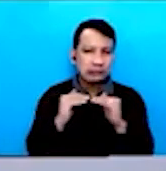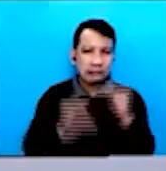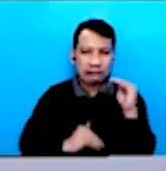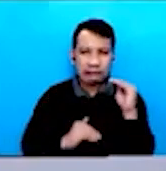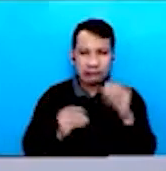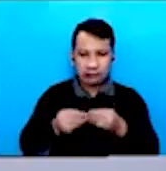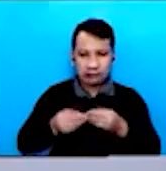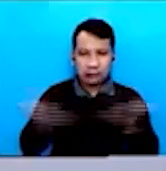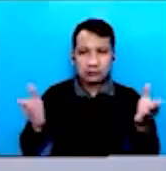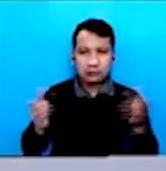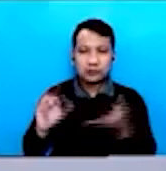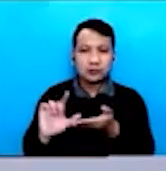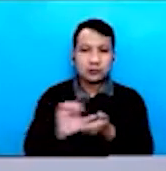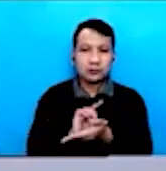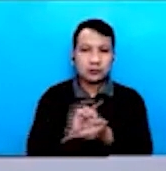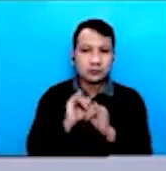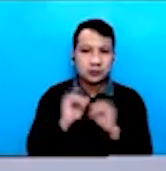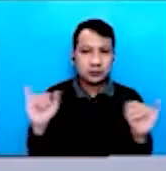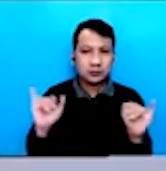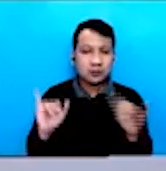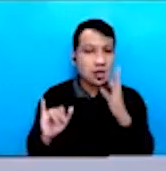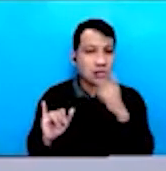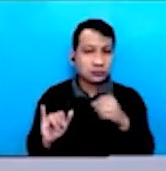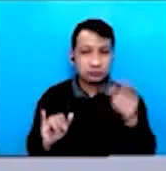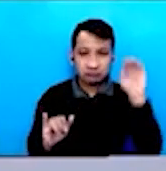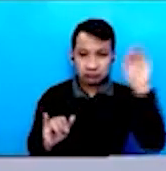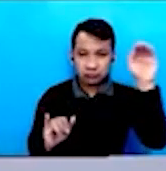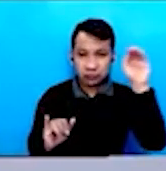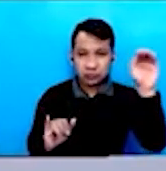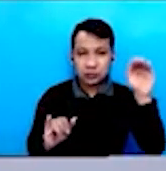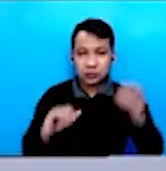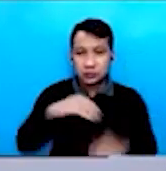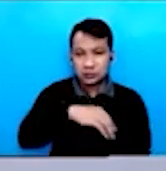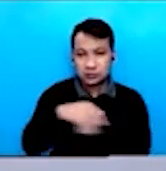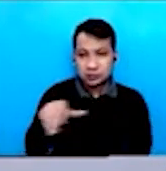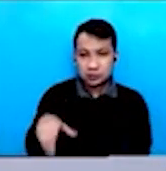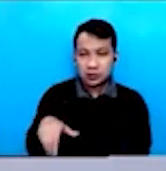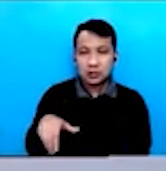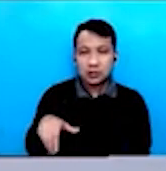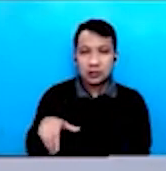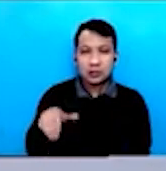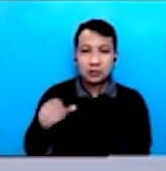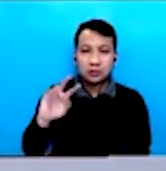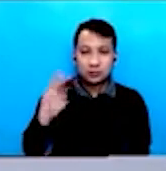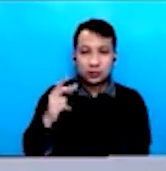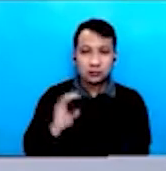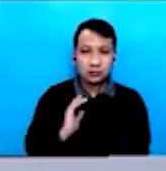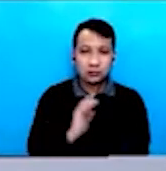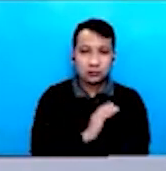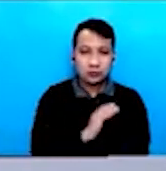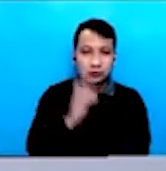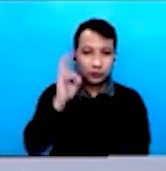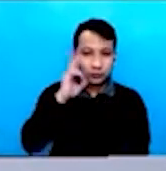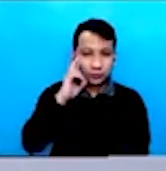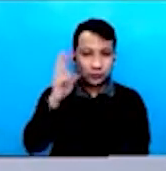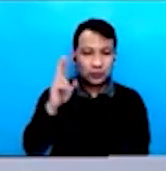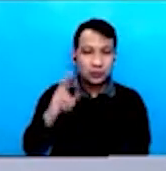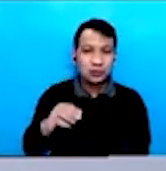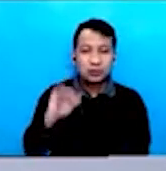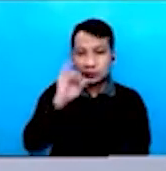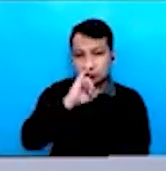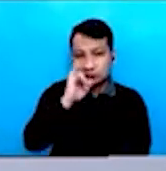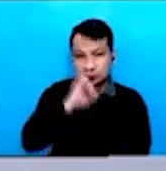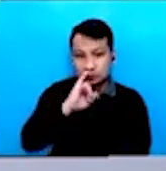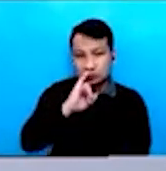rehiyon. Kabilang sa mga nangangalampag sina Cagayan de Oro Second District Representative Rufus Rodriguez at Iloilo City Mayor